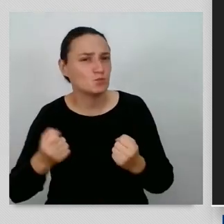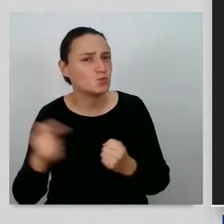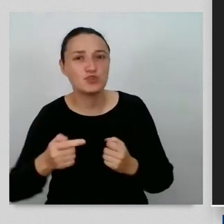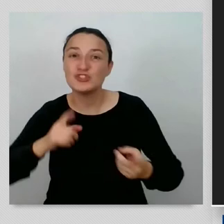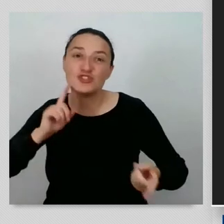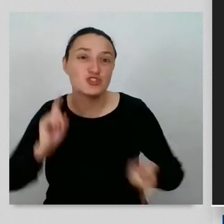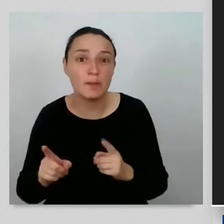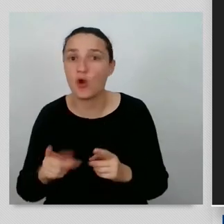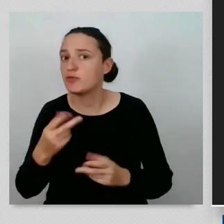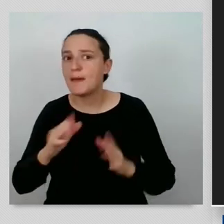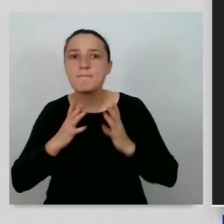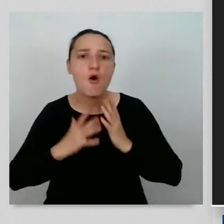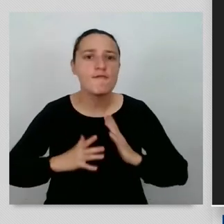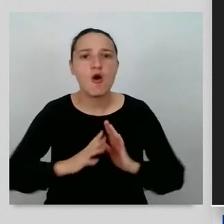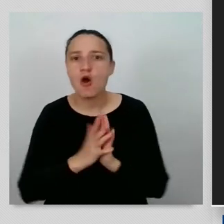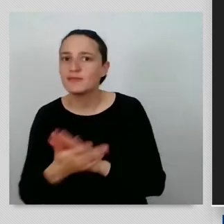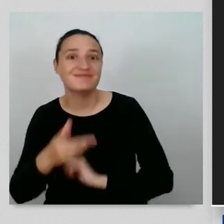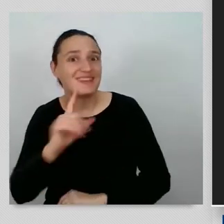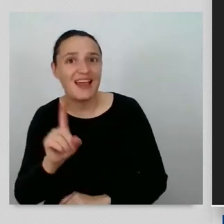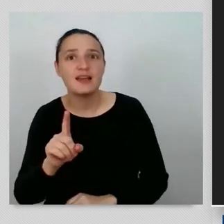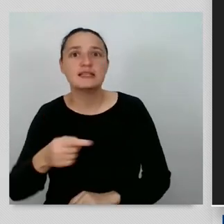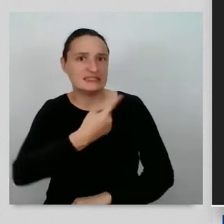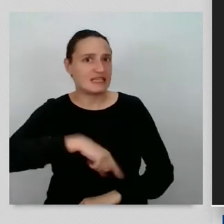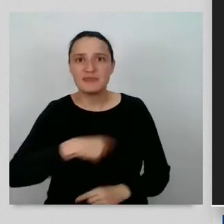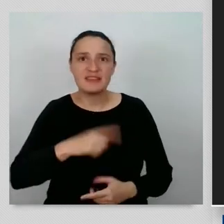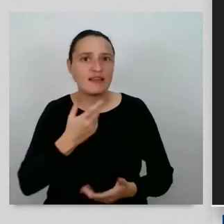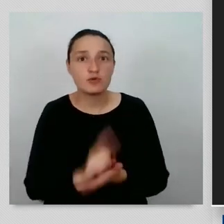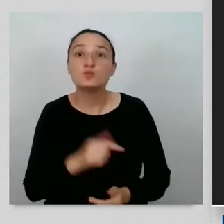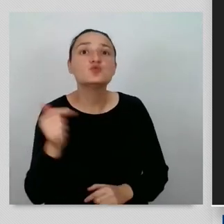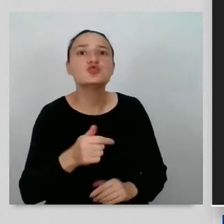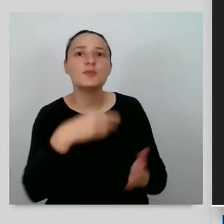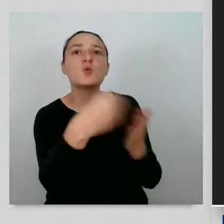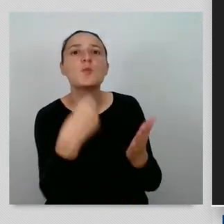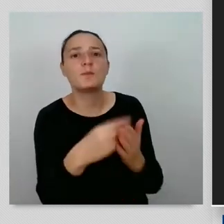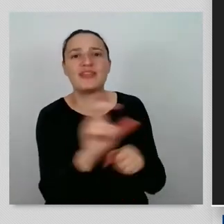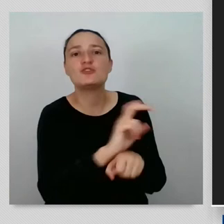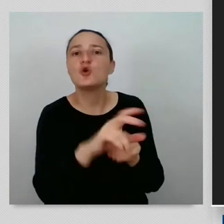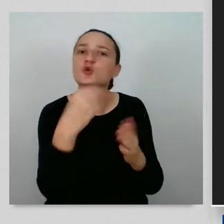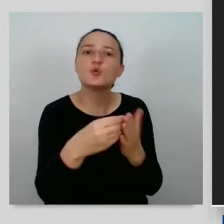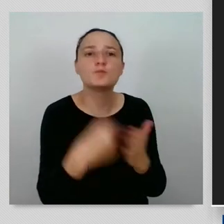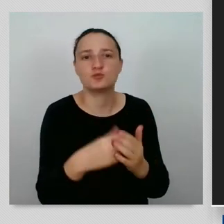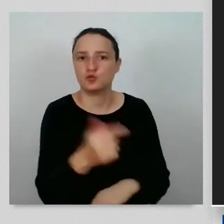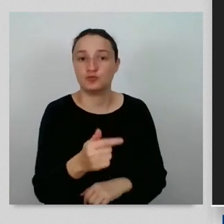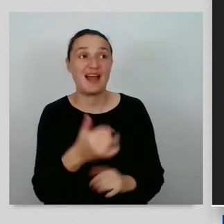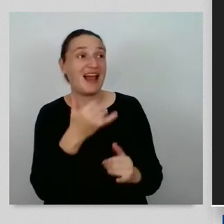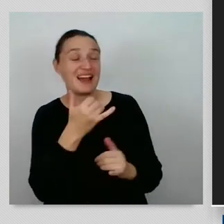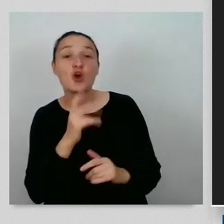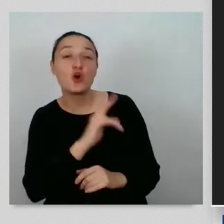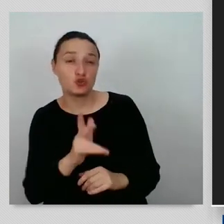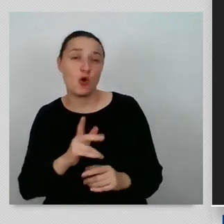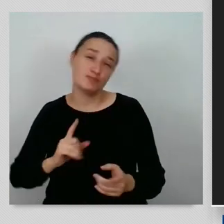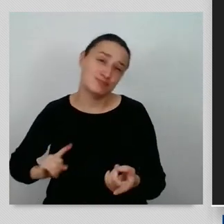będziemy skazani na zakup technologii i tutaj w tym sensie mówię o tym, że ci, którzy przyspieszają, którzy dociskają pedał